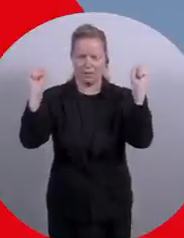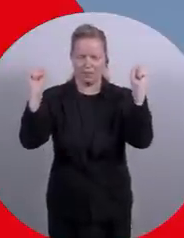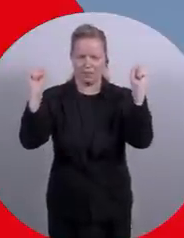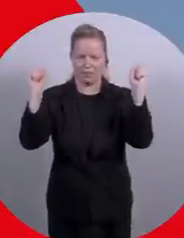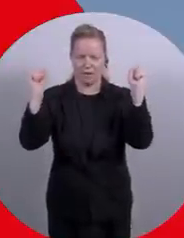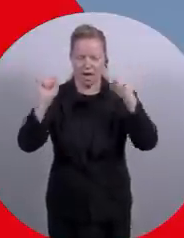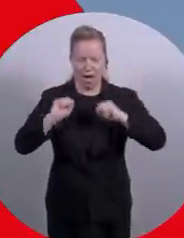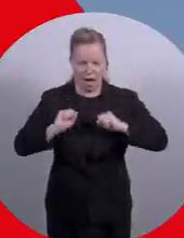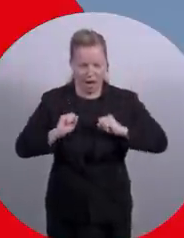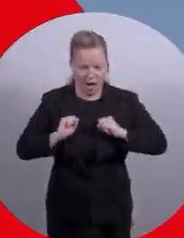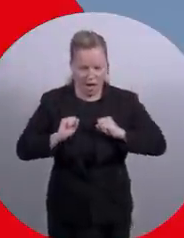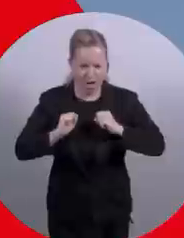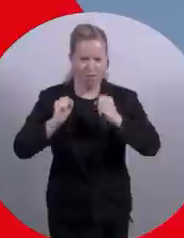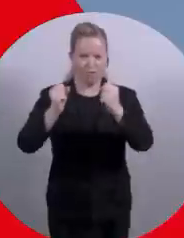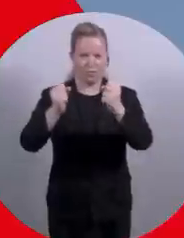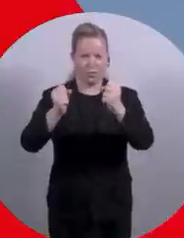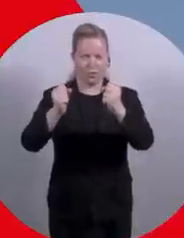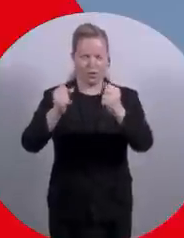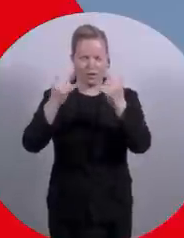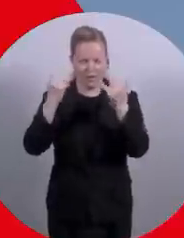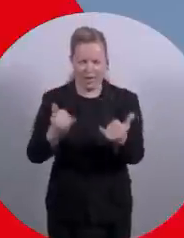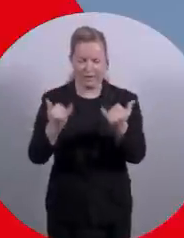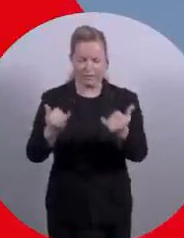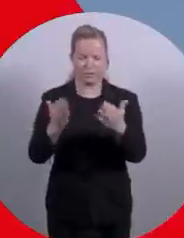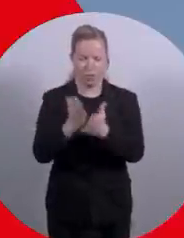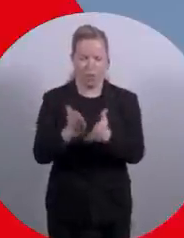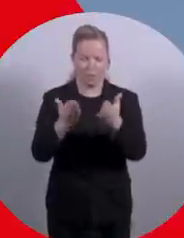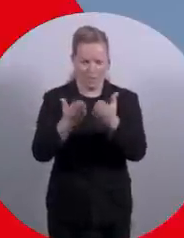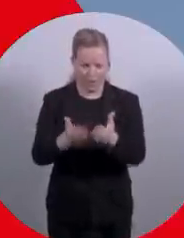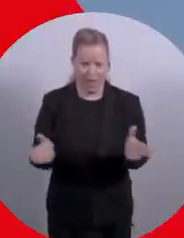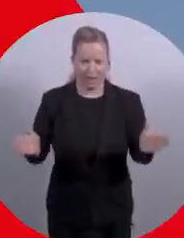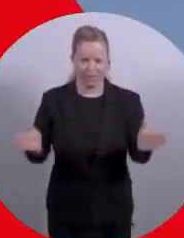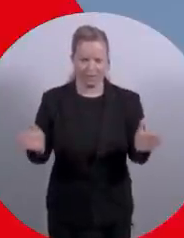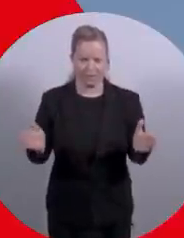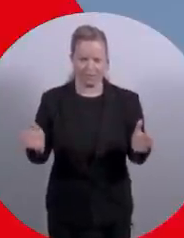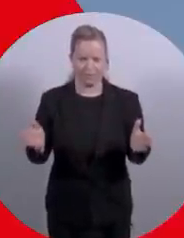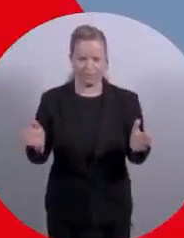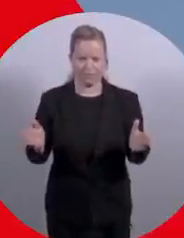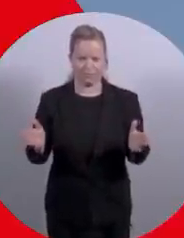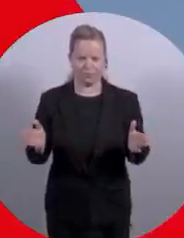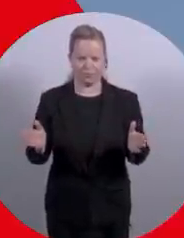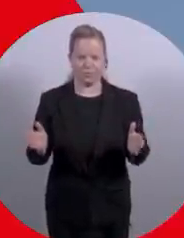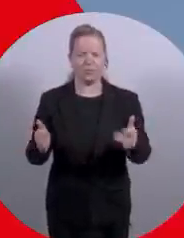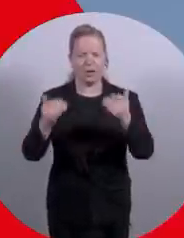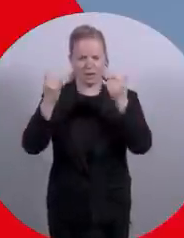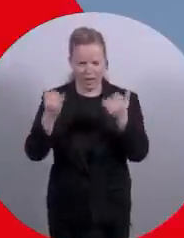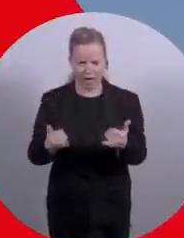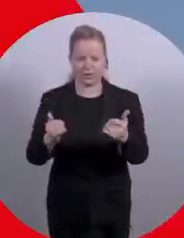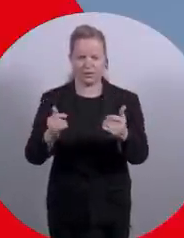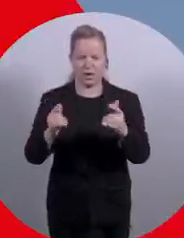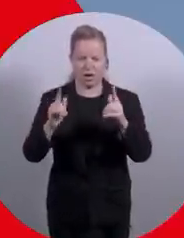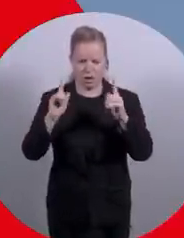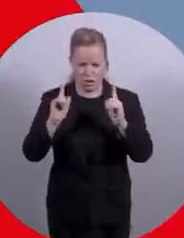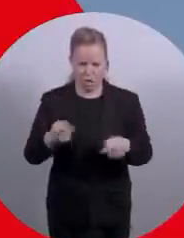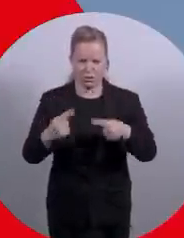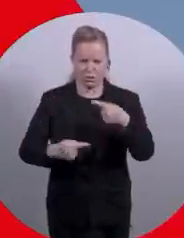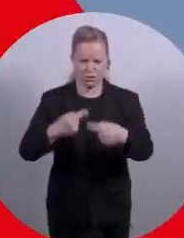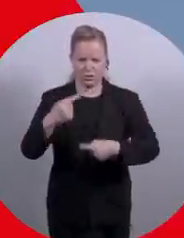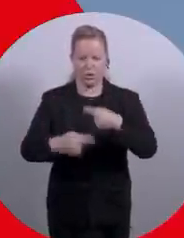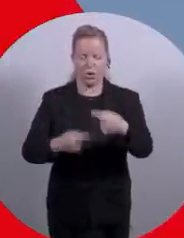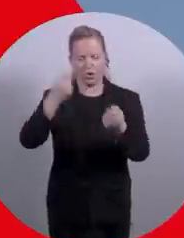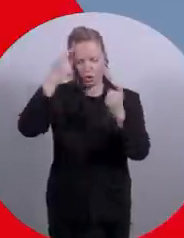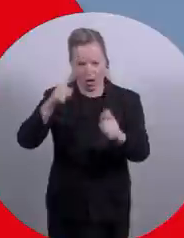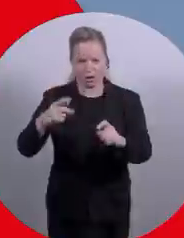Aufbruch liegt zum Greifen vor uns bereit greifen zu und sorgen dafür dass die